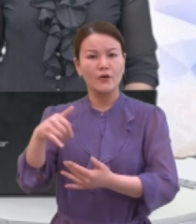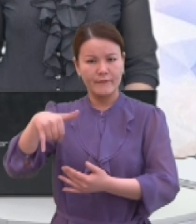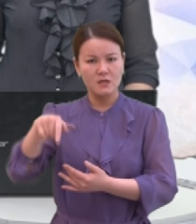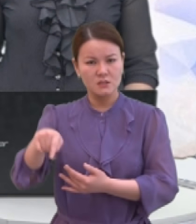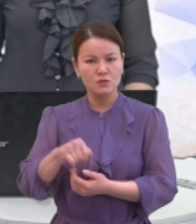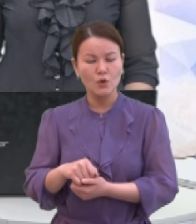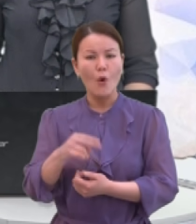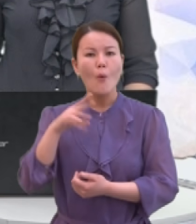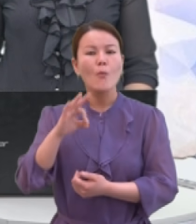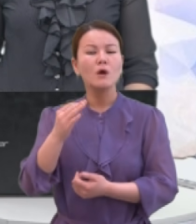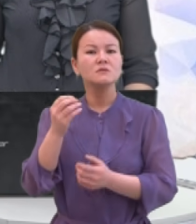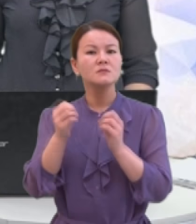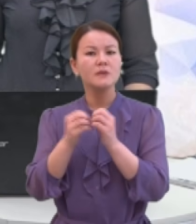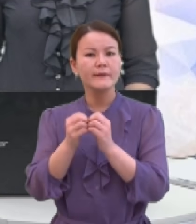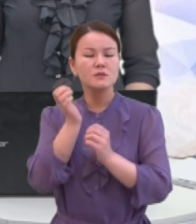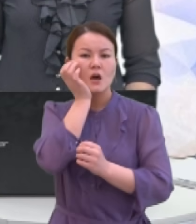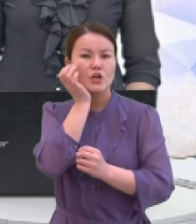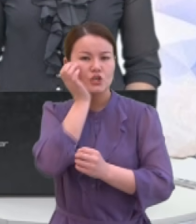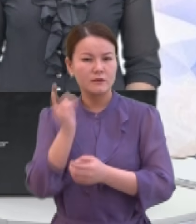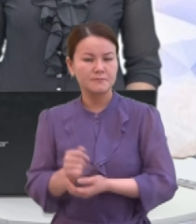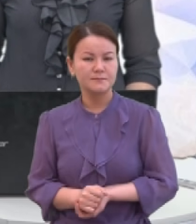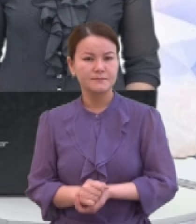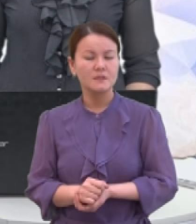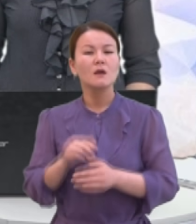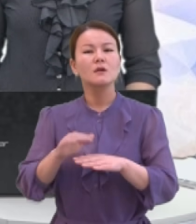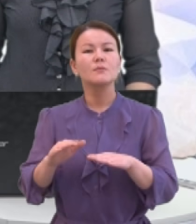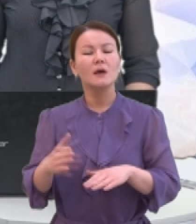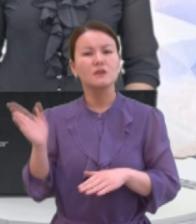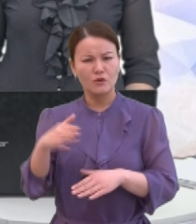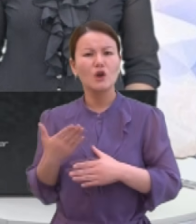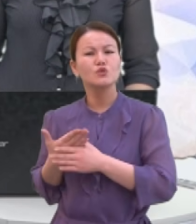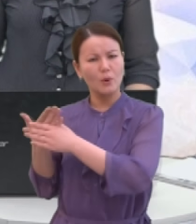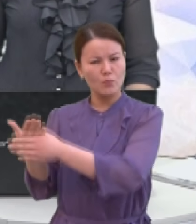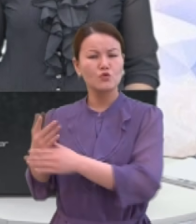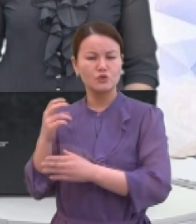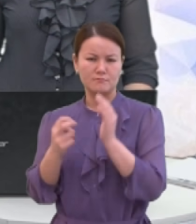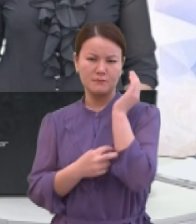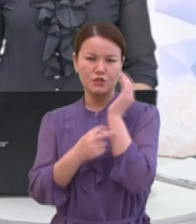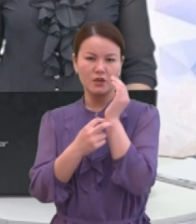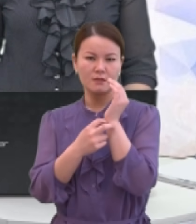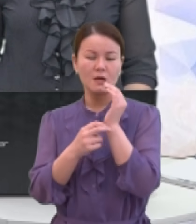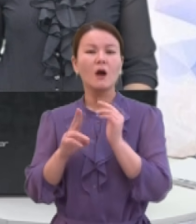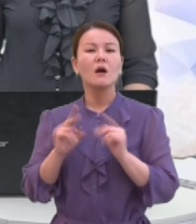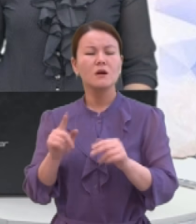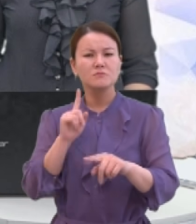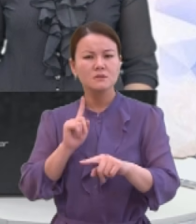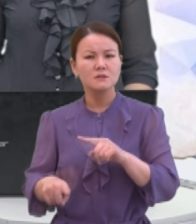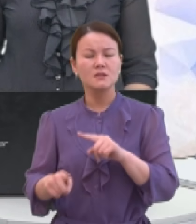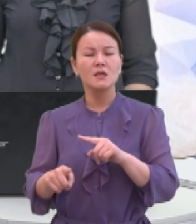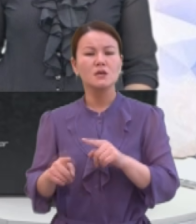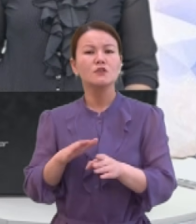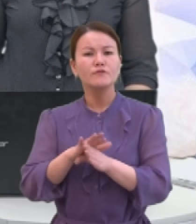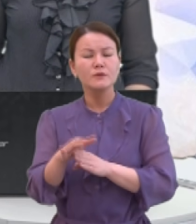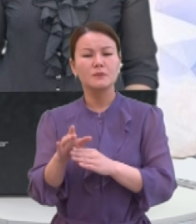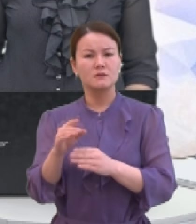по 10 орешков ребята давайте поможем бельчатам как можно быстрее справиться с